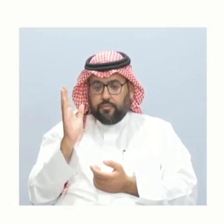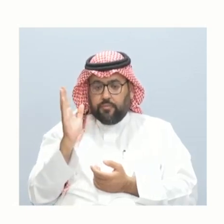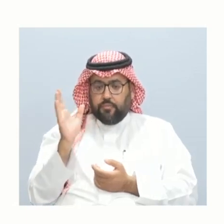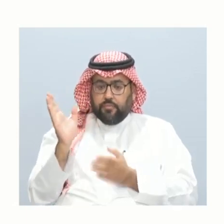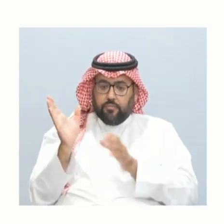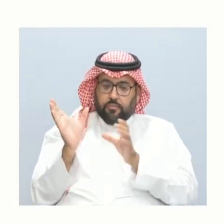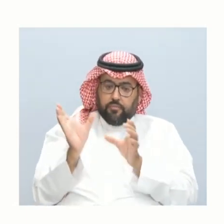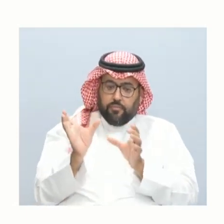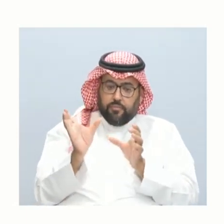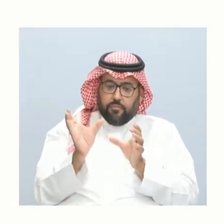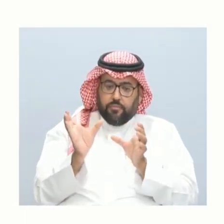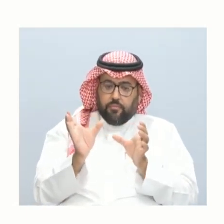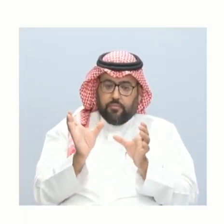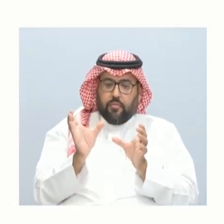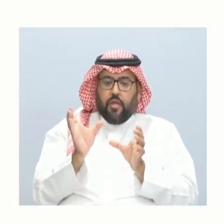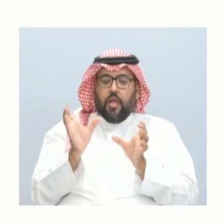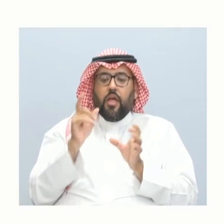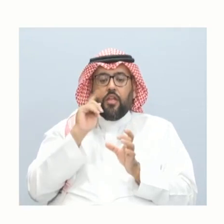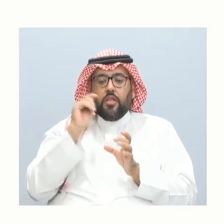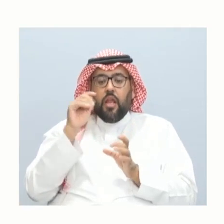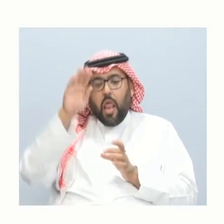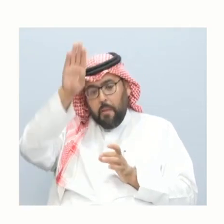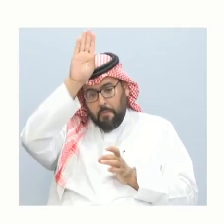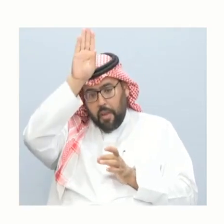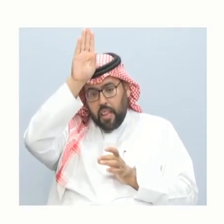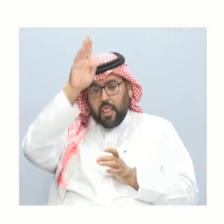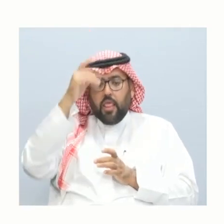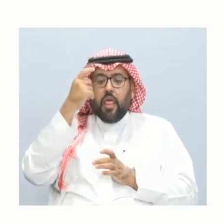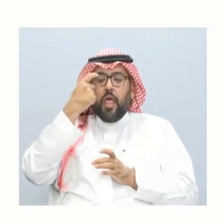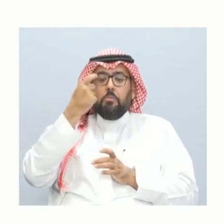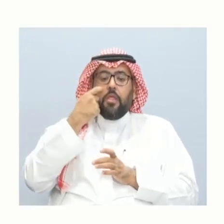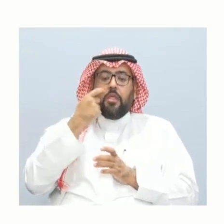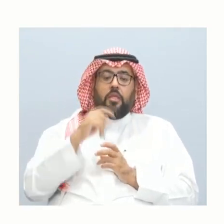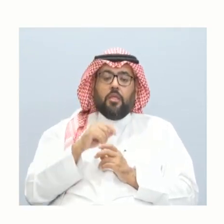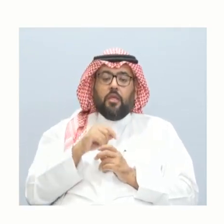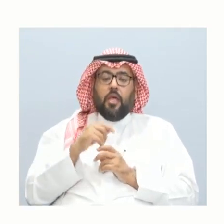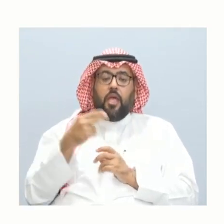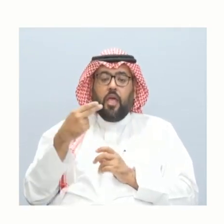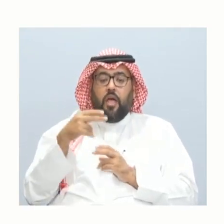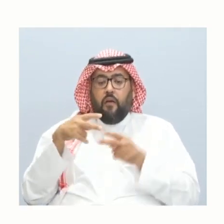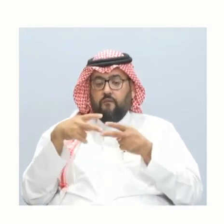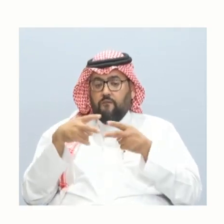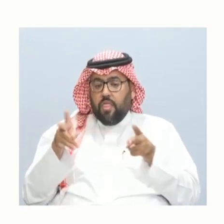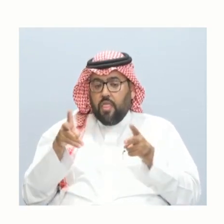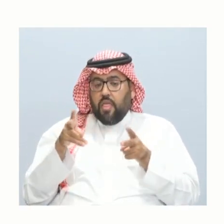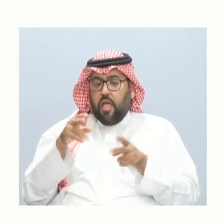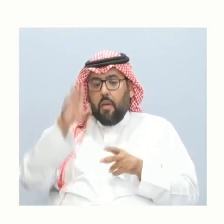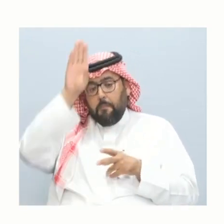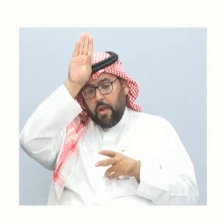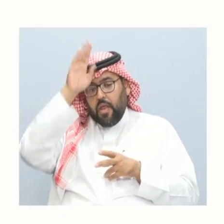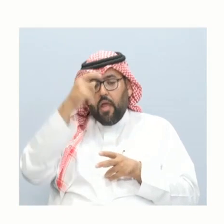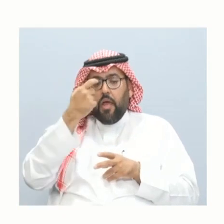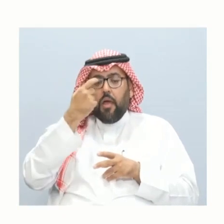من النص قال احد رجال الملك عبد العزيز عندما فتح الملك